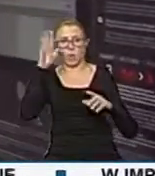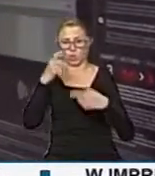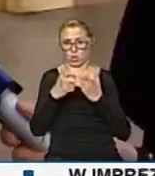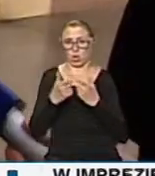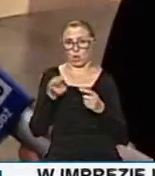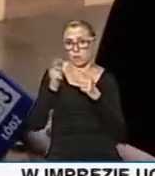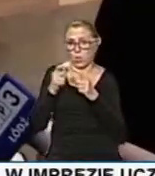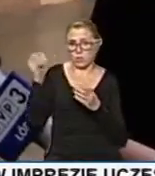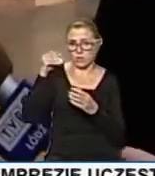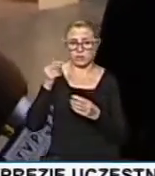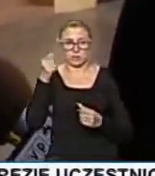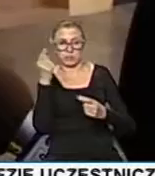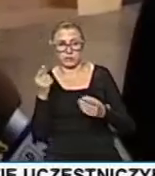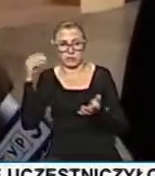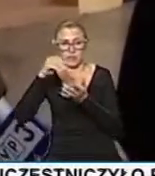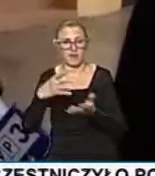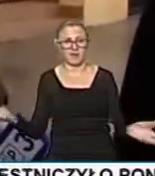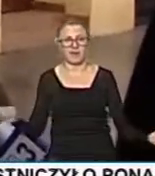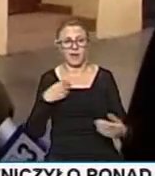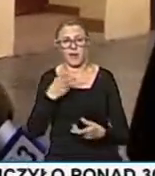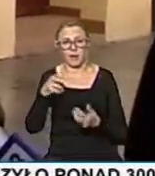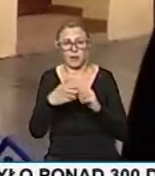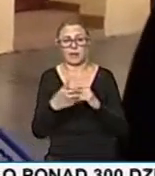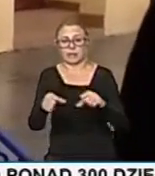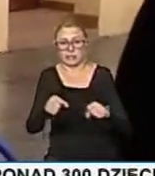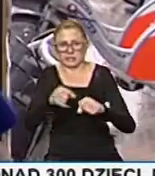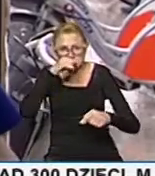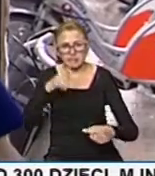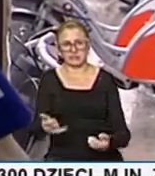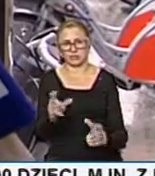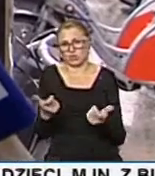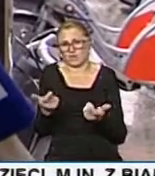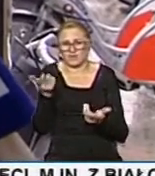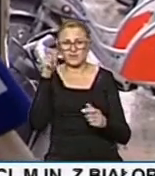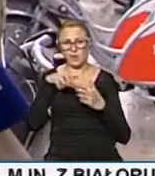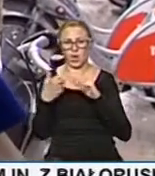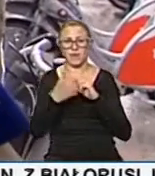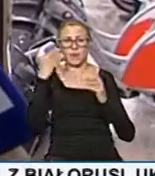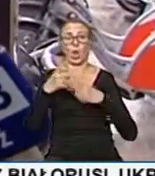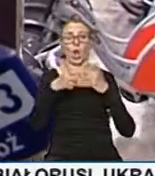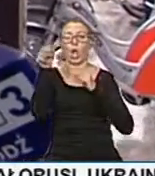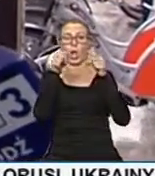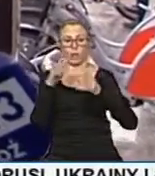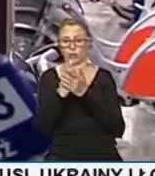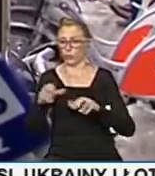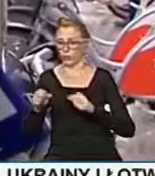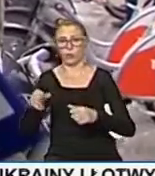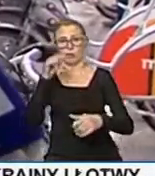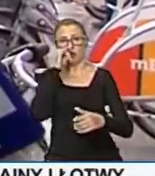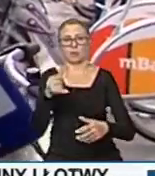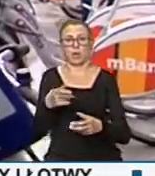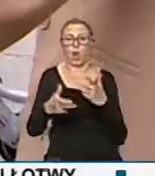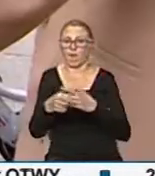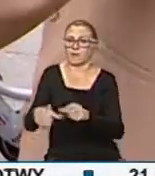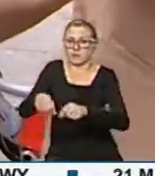jakieś opłaty. Właściwie nawet w tym momencie mam problem, bo nie mogę niestety odblokować roweru. Po odblokowaniu niby wszystko było w porządku, nie można było